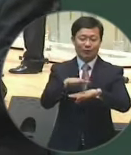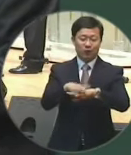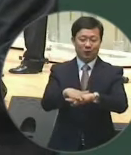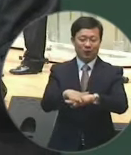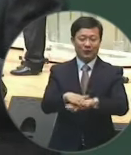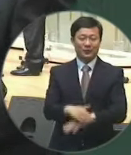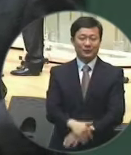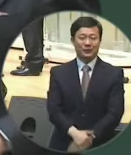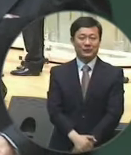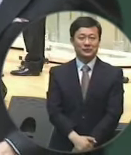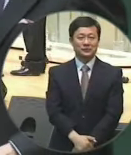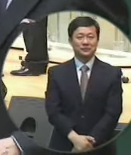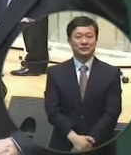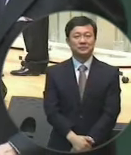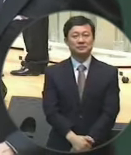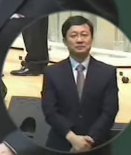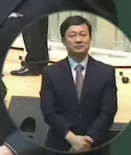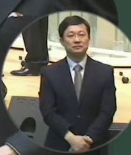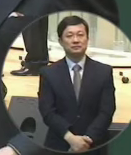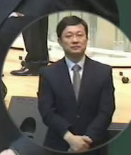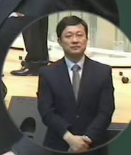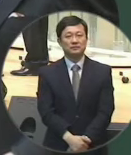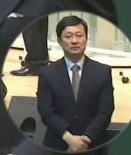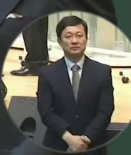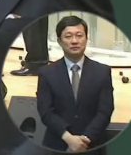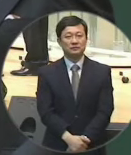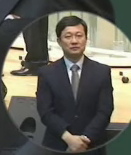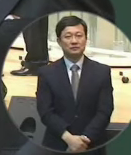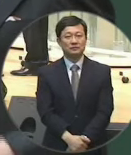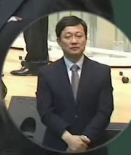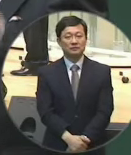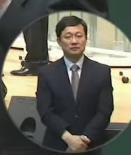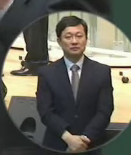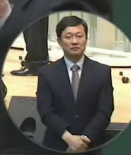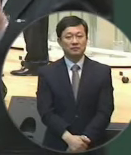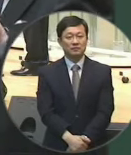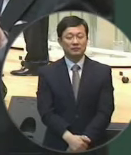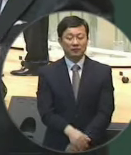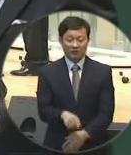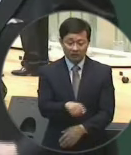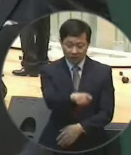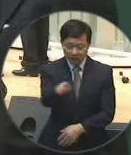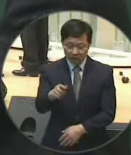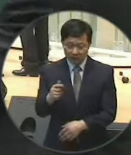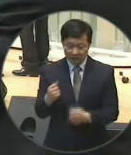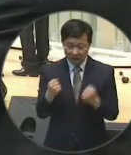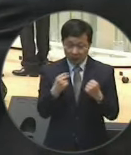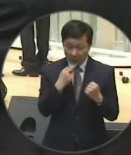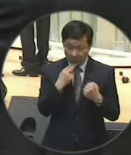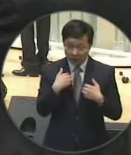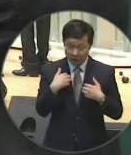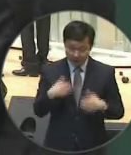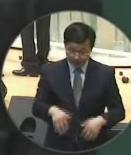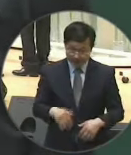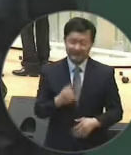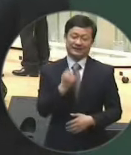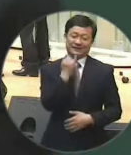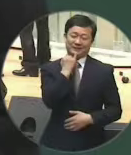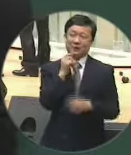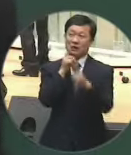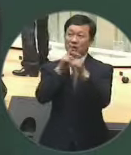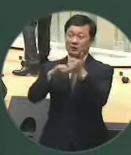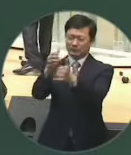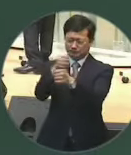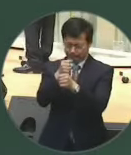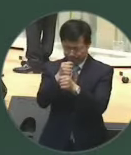out everything else from the past and really have a new heart. 아무 힘이 없는 여러분이 언약을 잡았는데